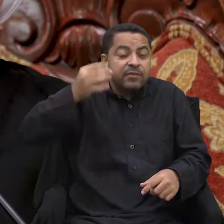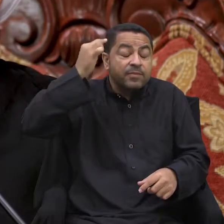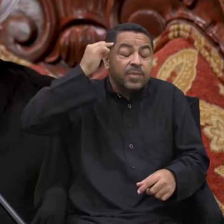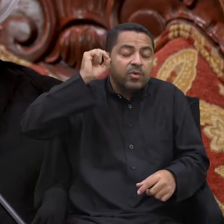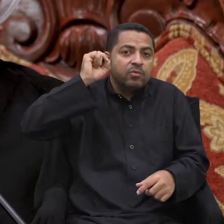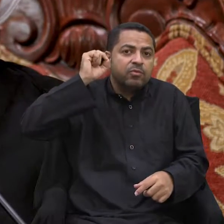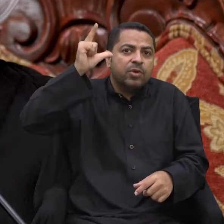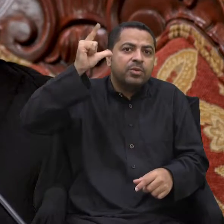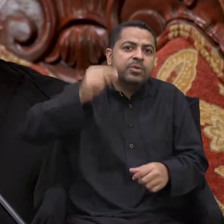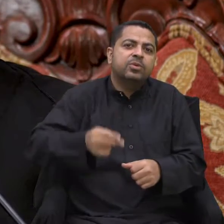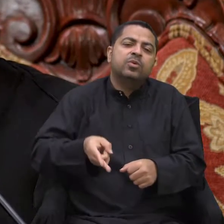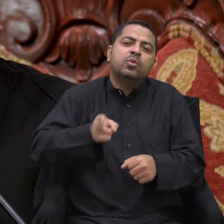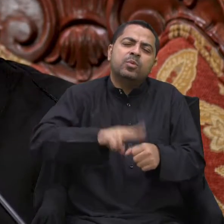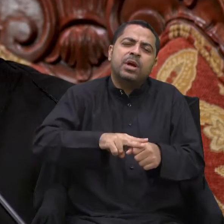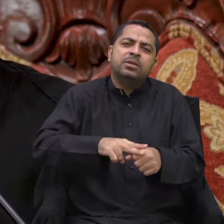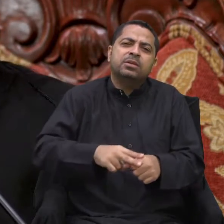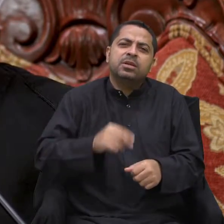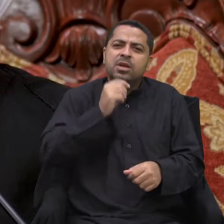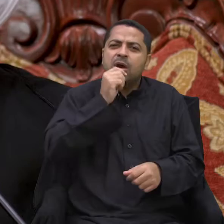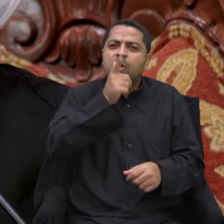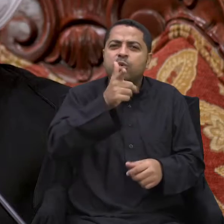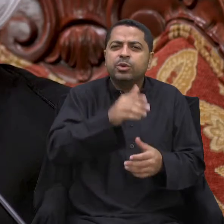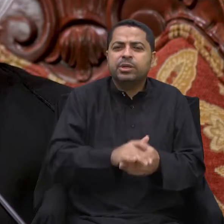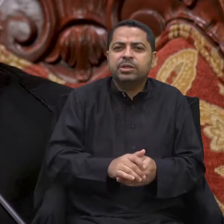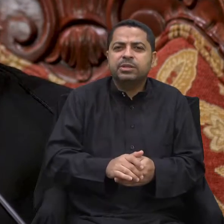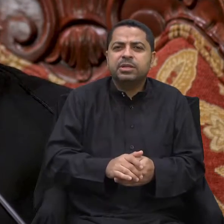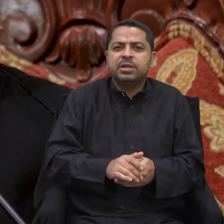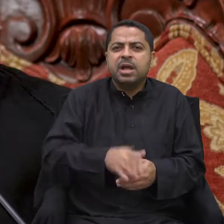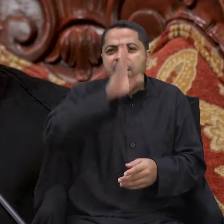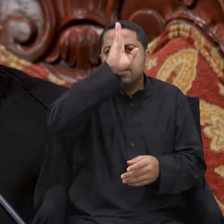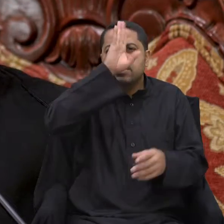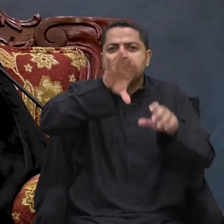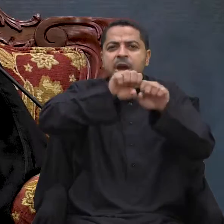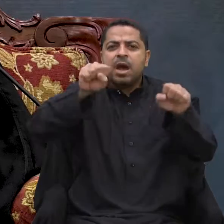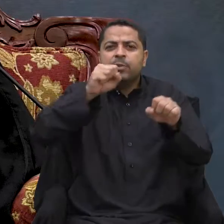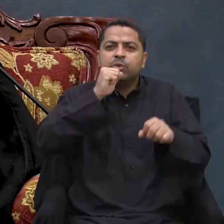ونقلوا الكثير من أقواله